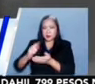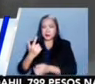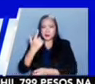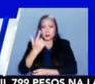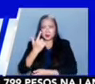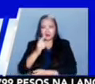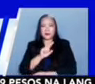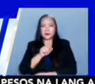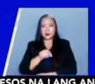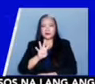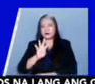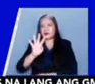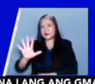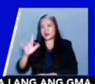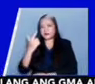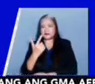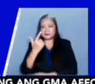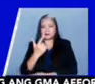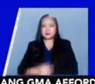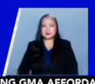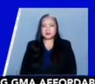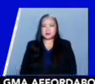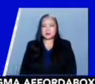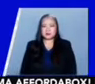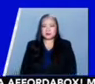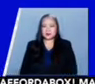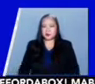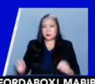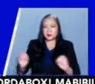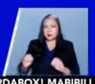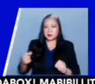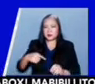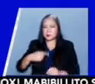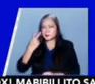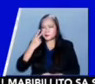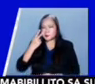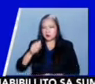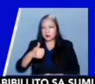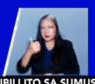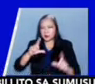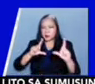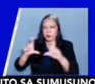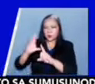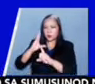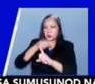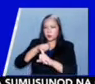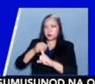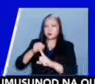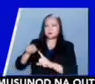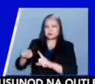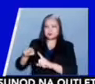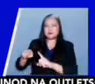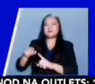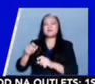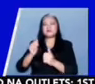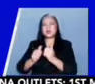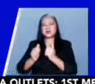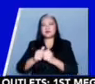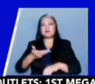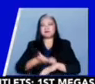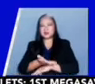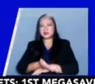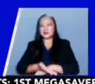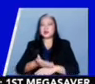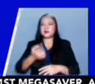baril. Wala kami, ma'am, na ibang tinitingnan ang angulo, kundi unsiyan po ito, ma'am, sa droga. Dahil